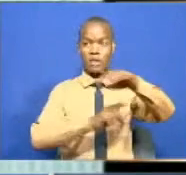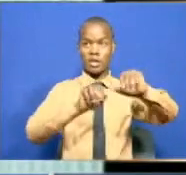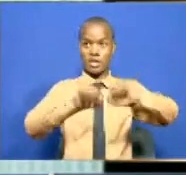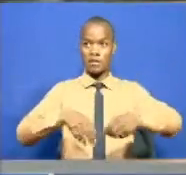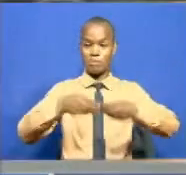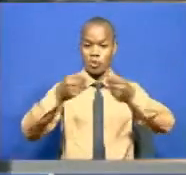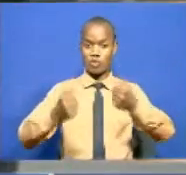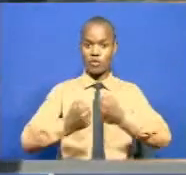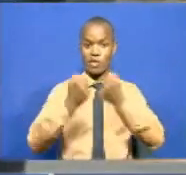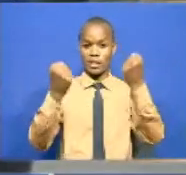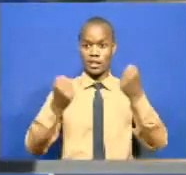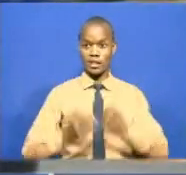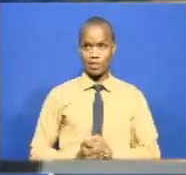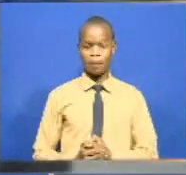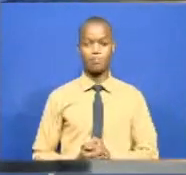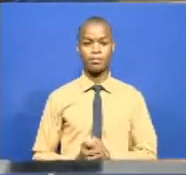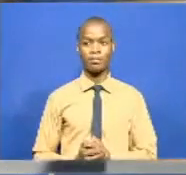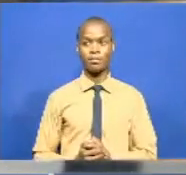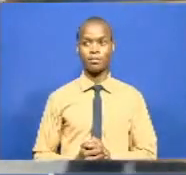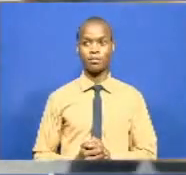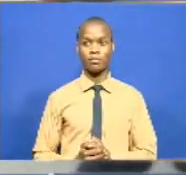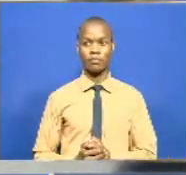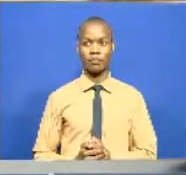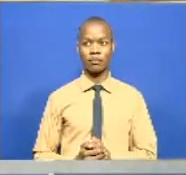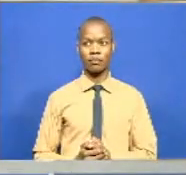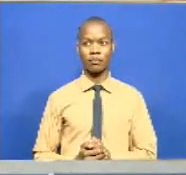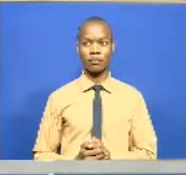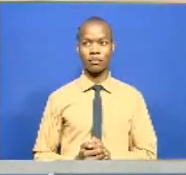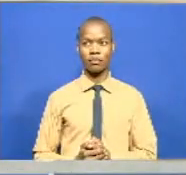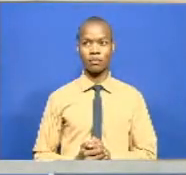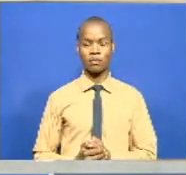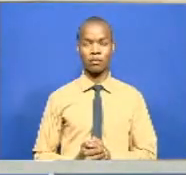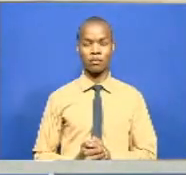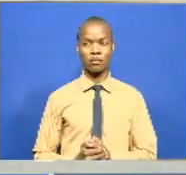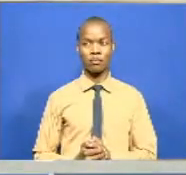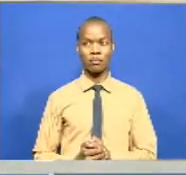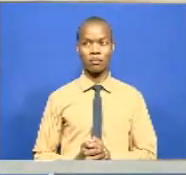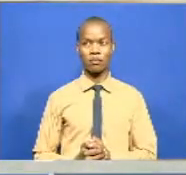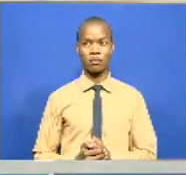along the channel. For Channel 1 Lunchtime News from Mombasa County, I am Anne Mburu.